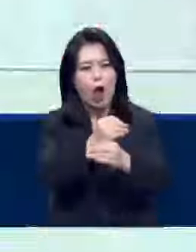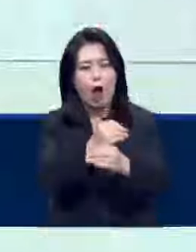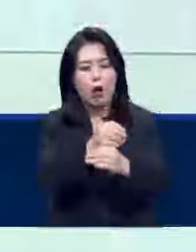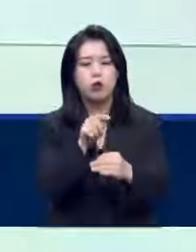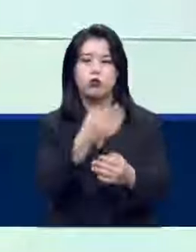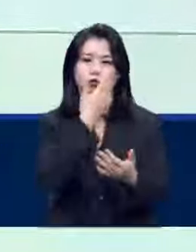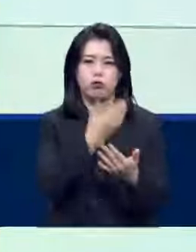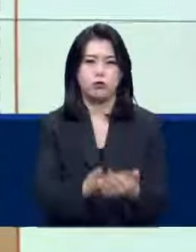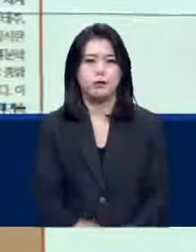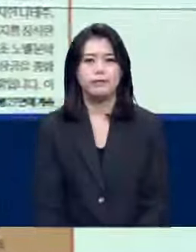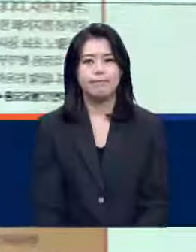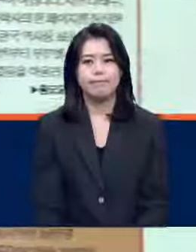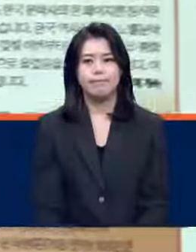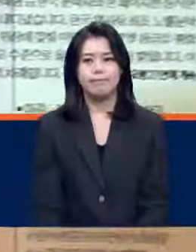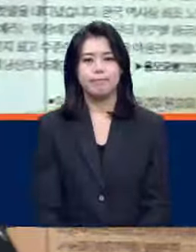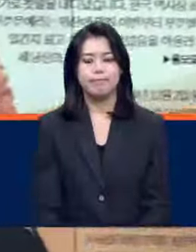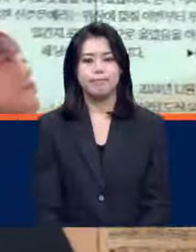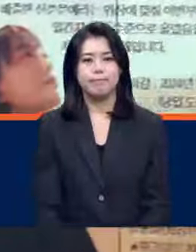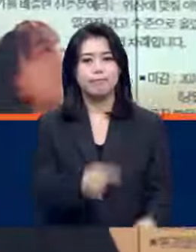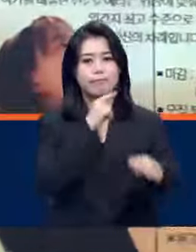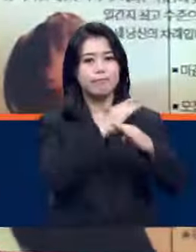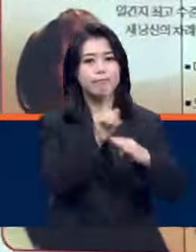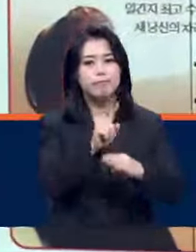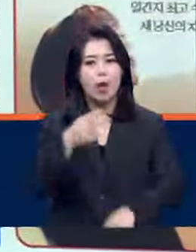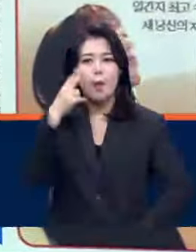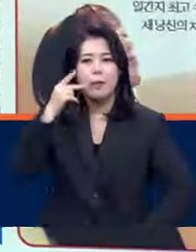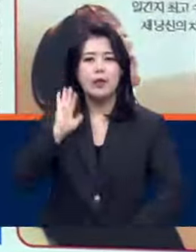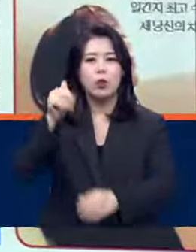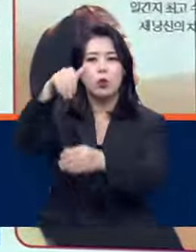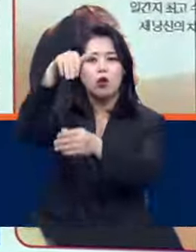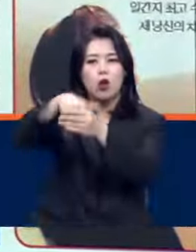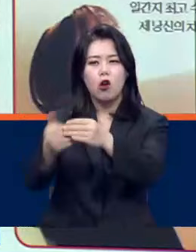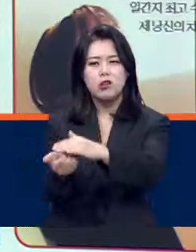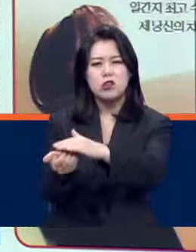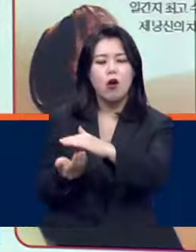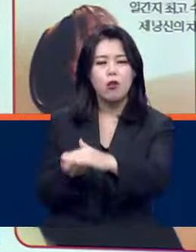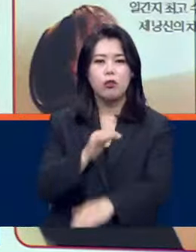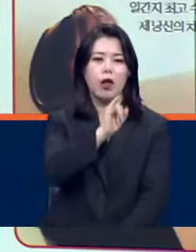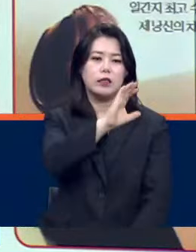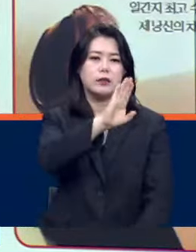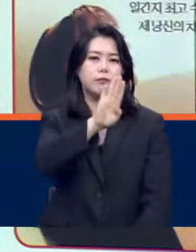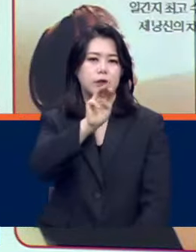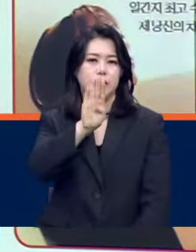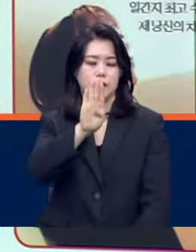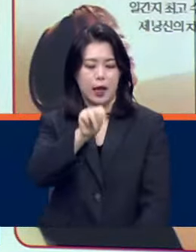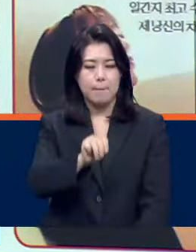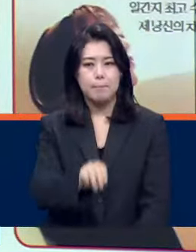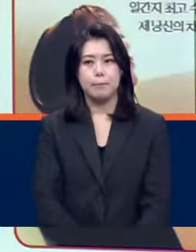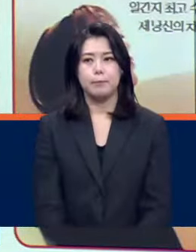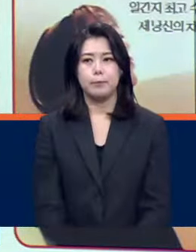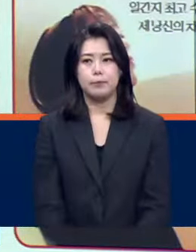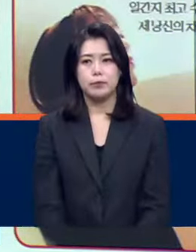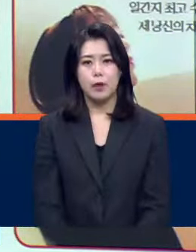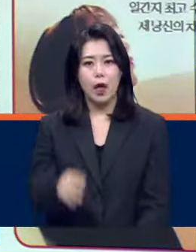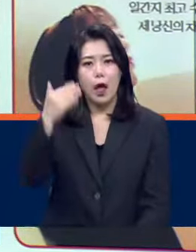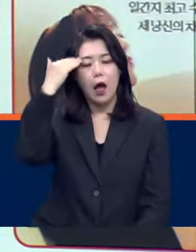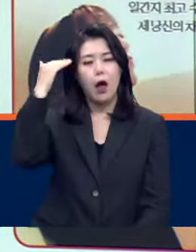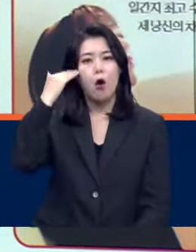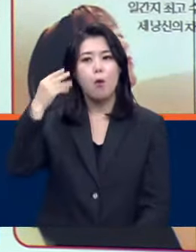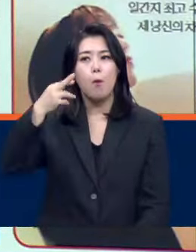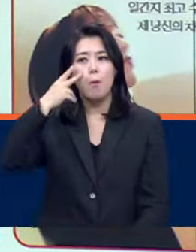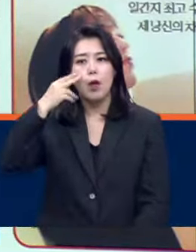볼까요 서울 신문입니다 북 미대선 직전 ICBM 도발 한미 9년 만에 비핵화